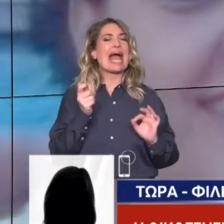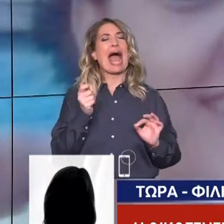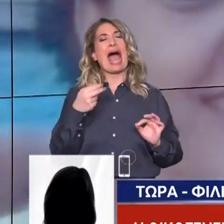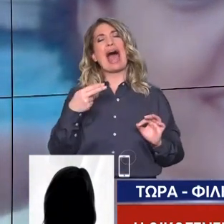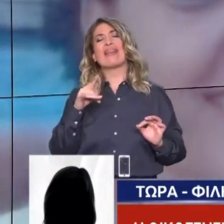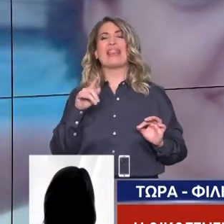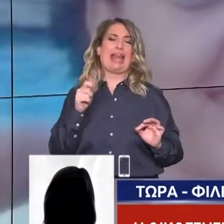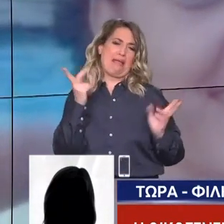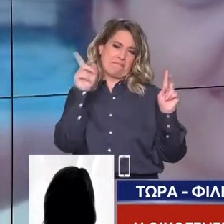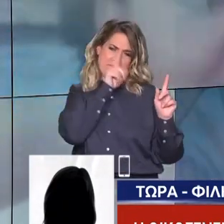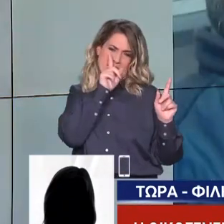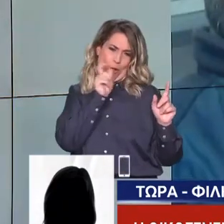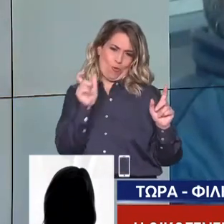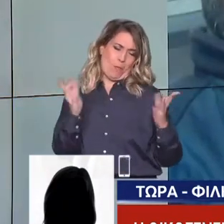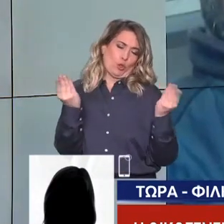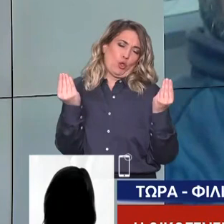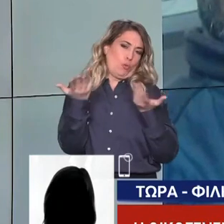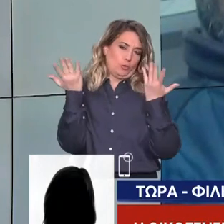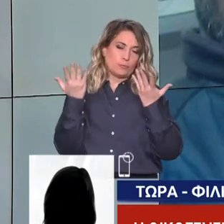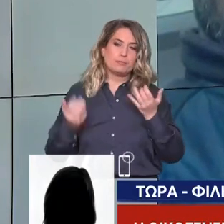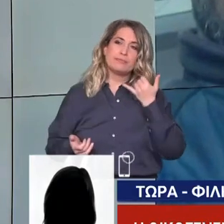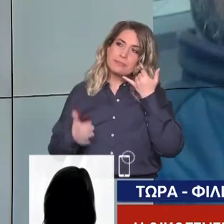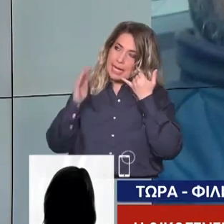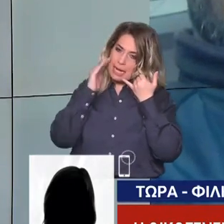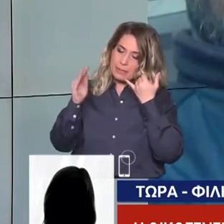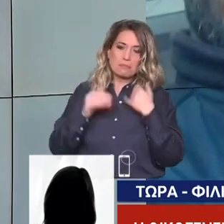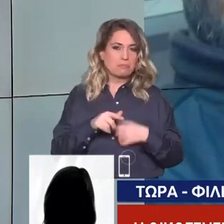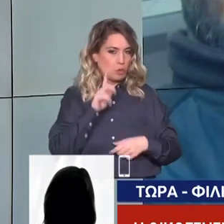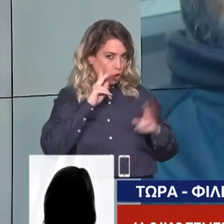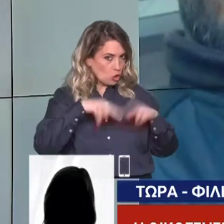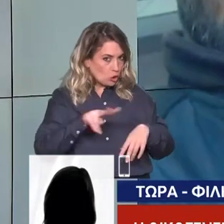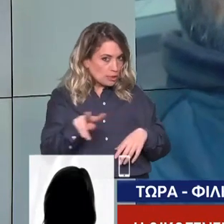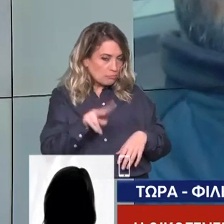Καλησπέρα. Τον γνωρίζετε τον άνθρωπο αυτόν, έτσι δεν είναι?